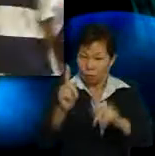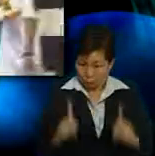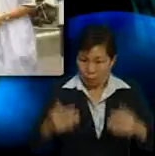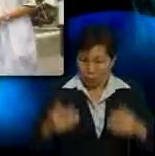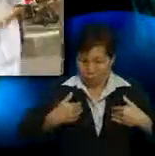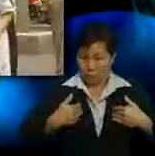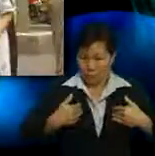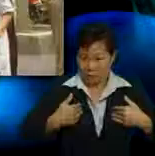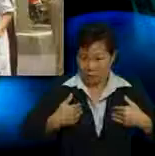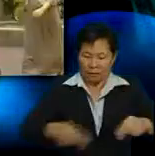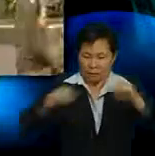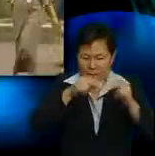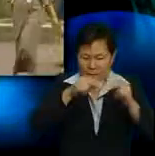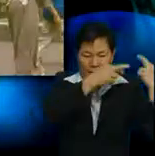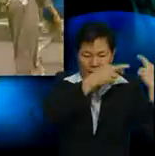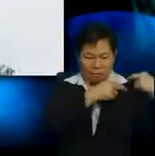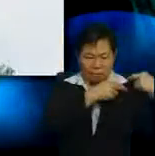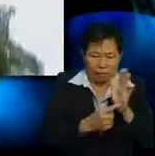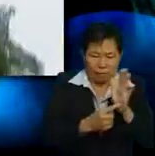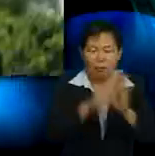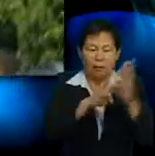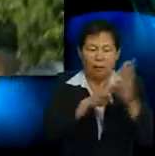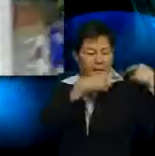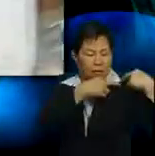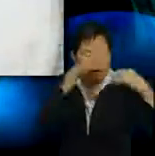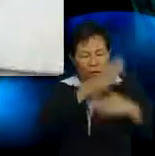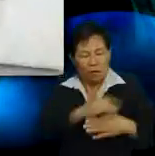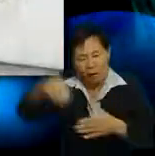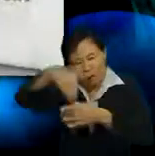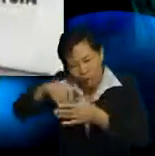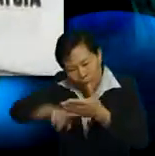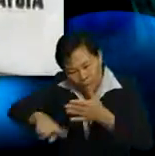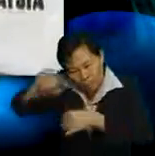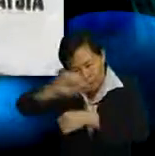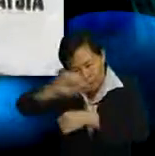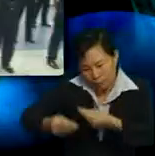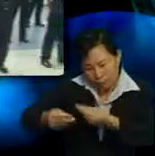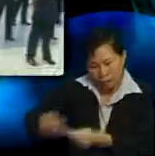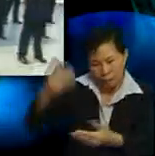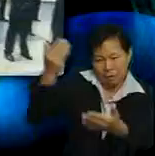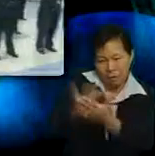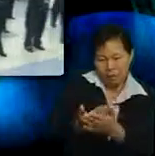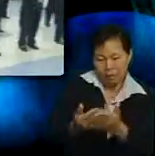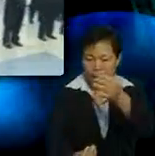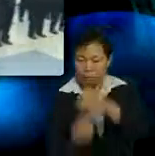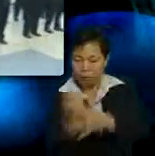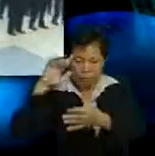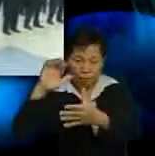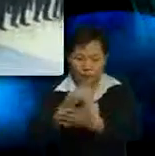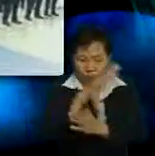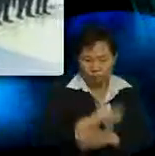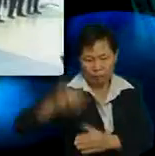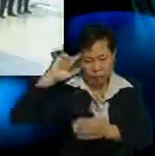nilai amanah akan menampilkan sikap bertanggungjawab dalam apa sahaja tugas yang diberikan sehingga menimbulkan kepercayaan